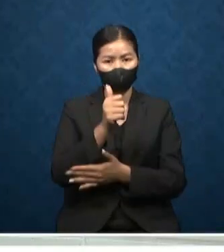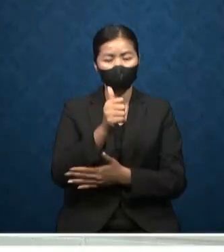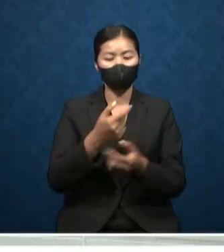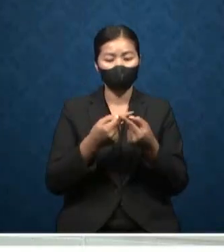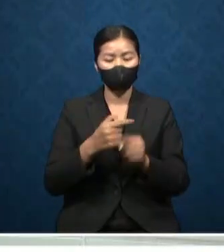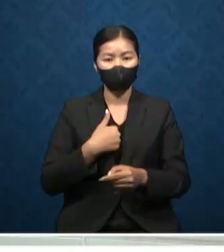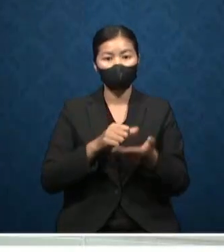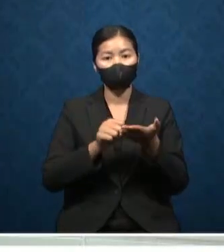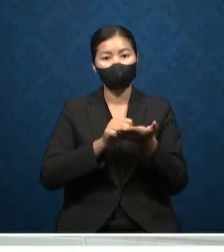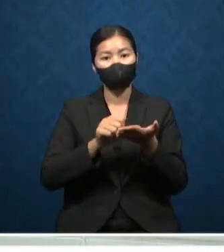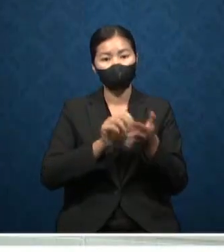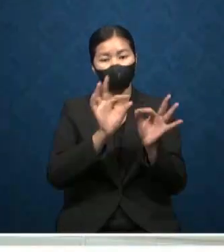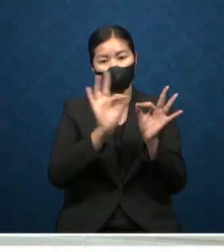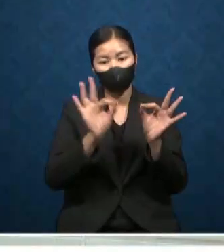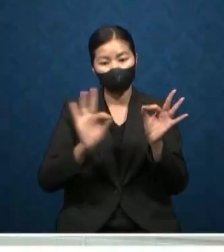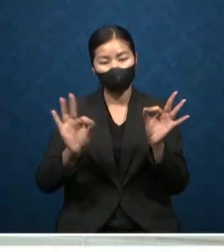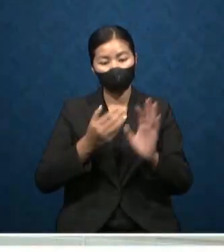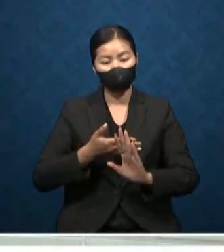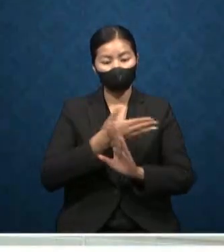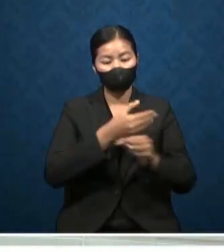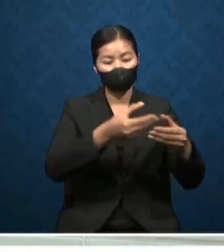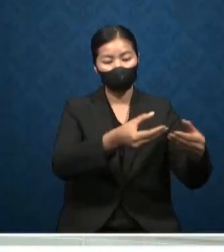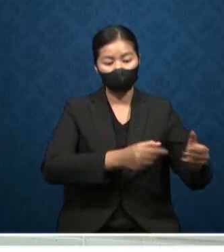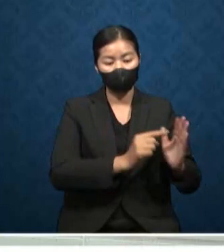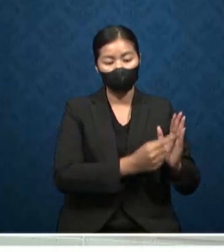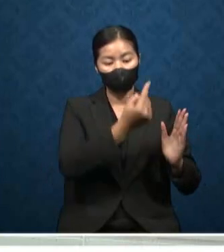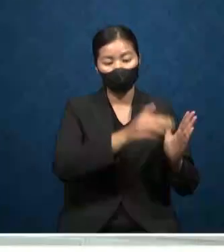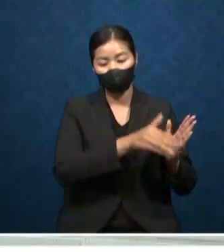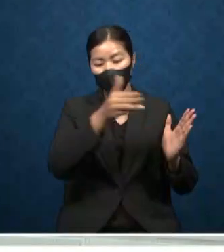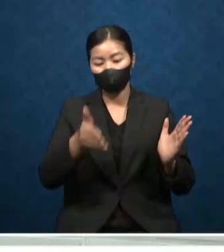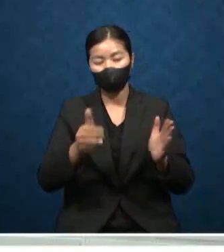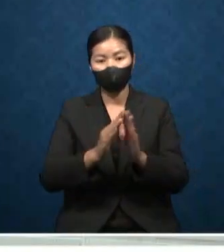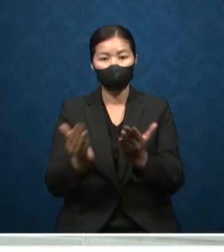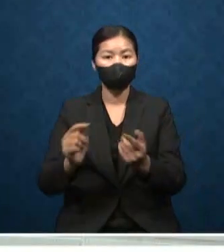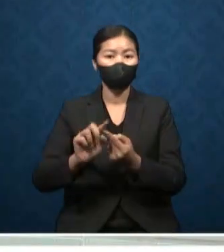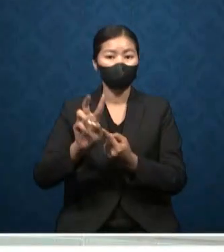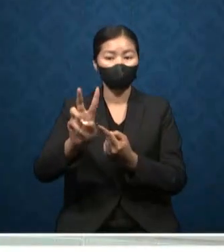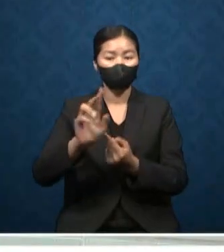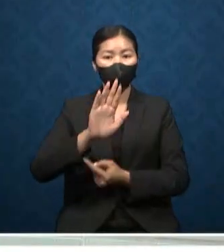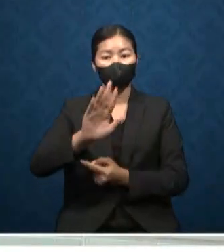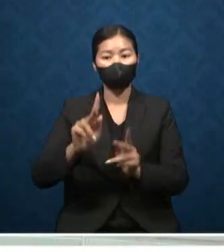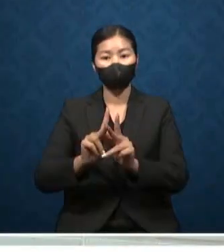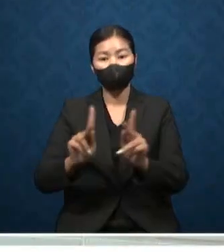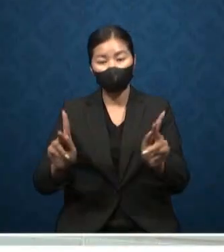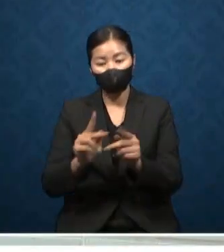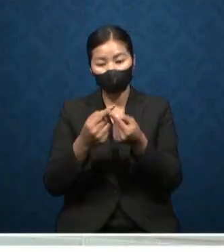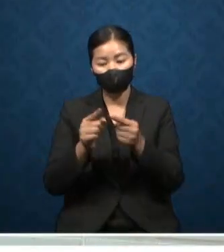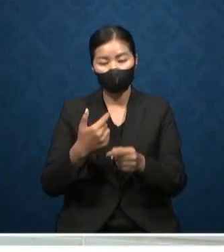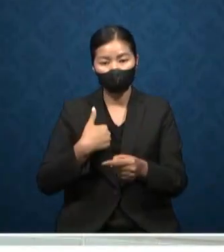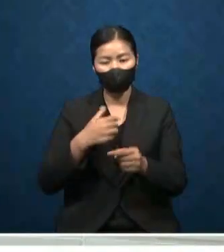การแก้ไขนะจากร่างแรกมาเป็นร่างที่2ของกรรมการเพียงแต่มีส่วนที่เกินม